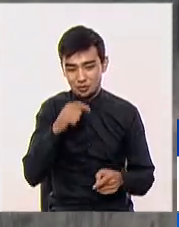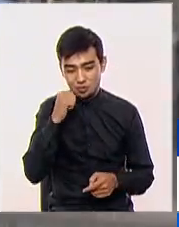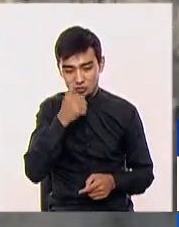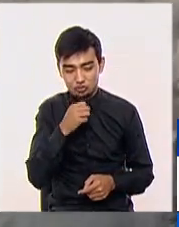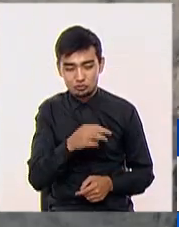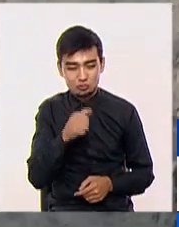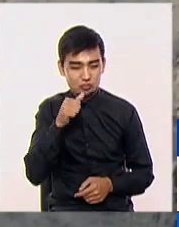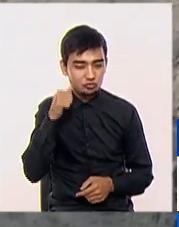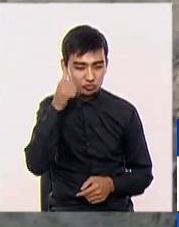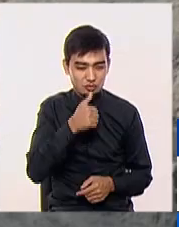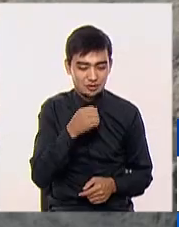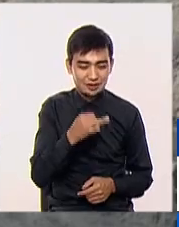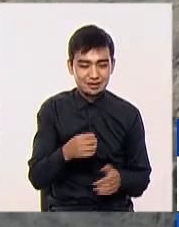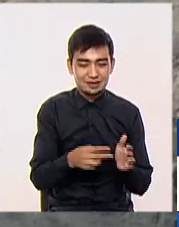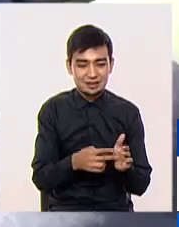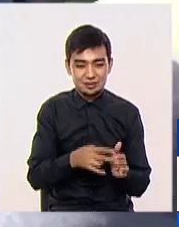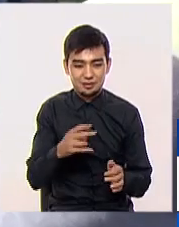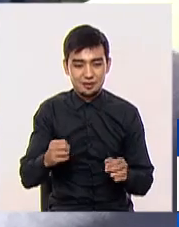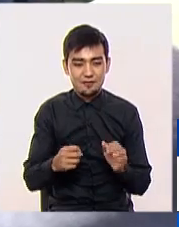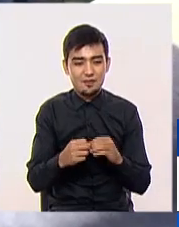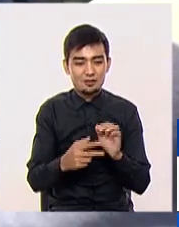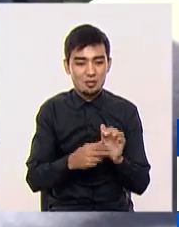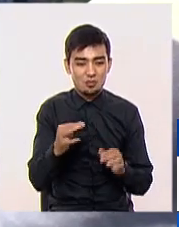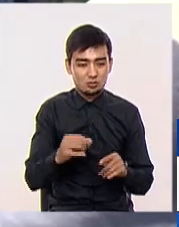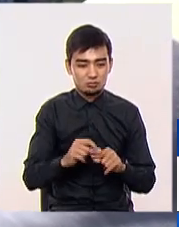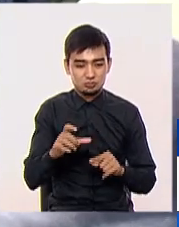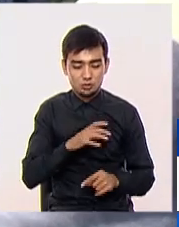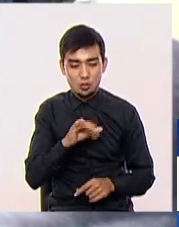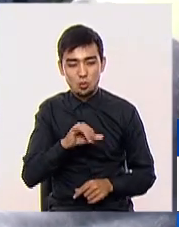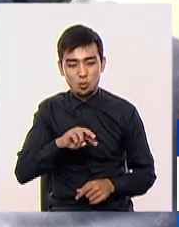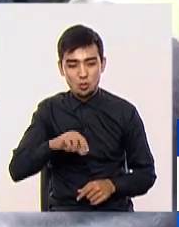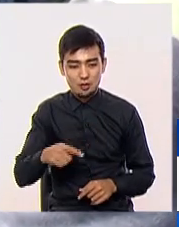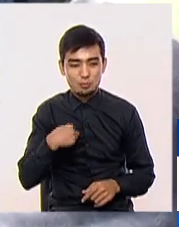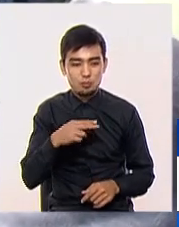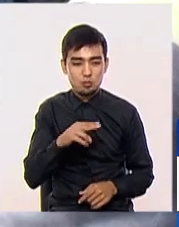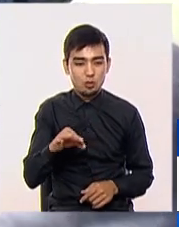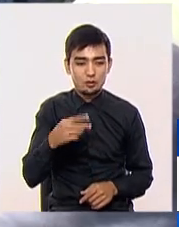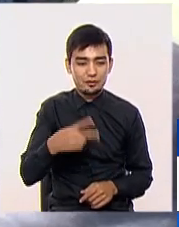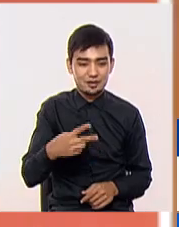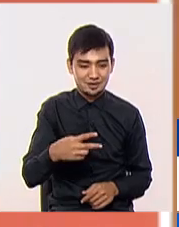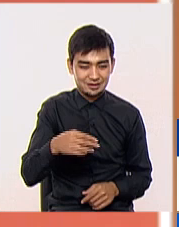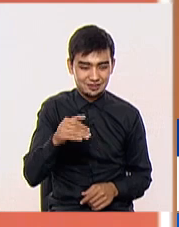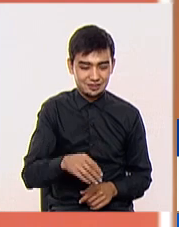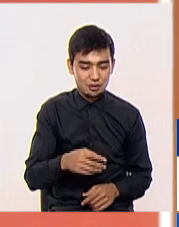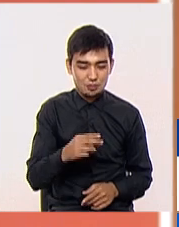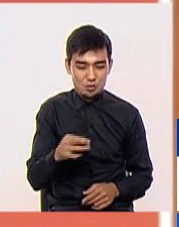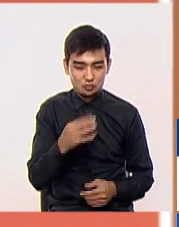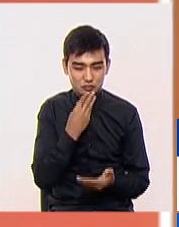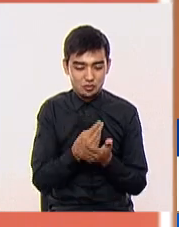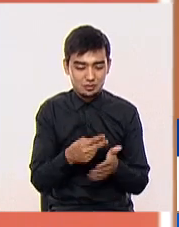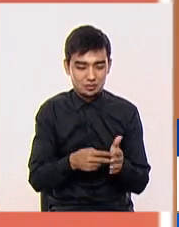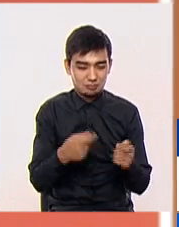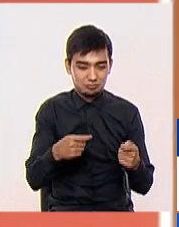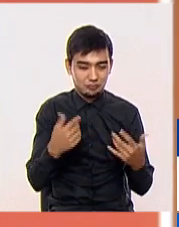прошлого года. Цена угля выросла на 17%. Уголь для населения по 20 тысяч мы продаем практически по себестоимости.